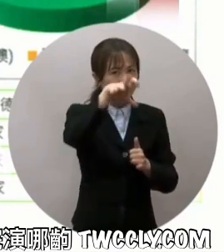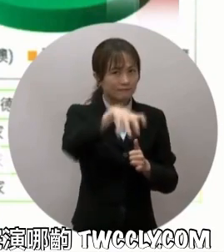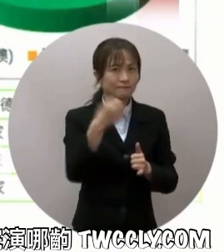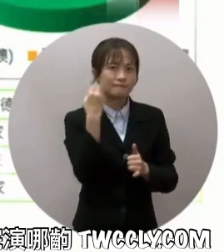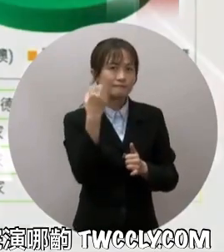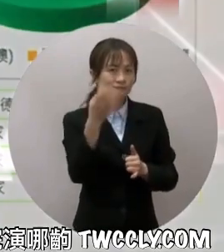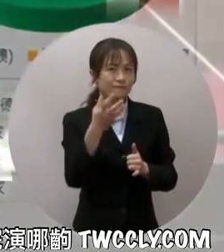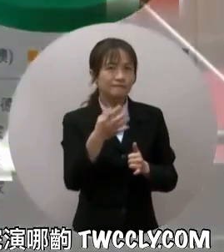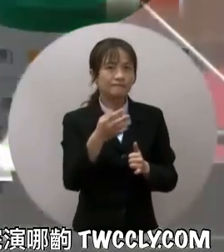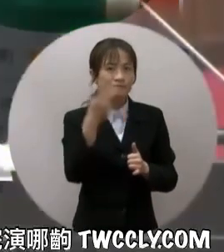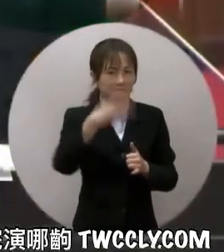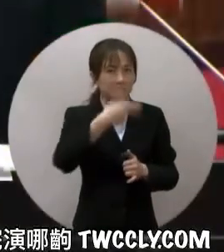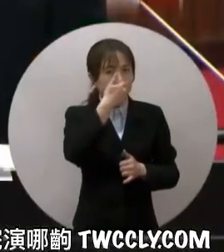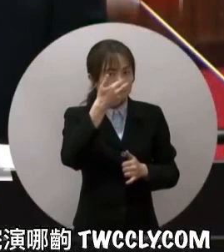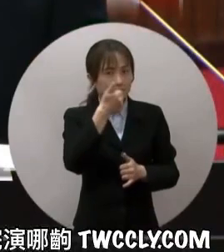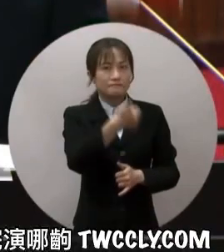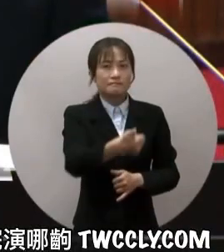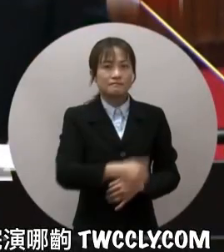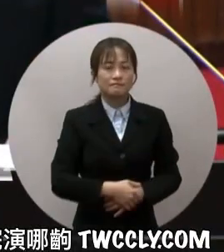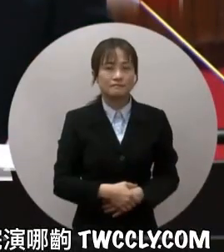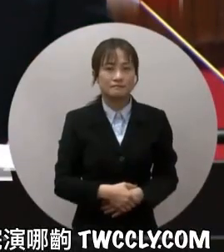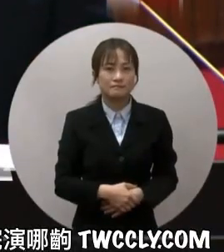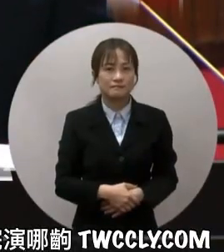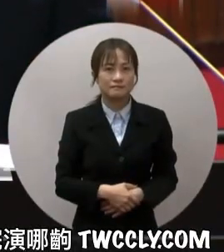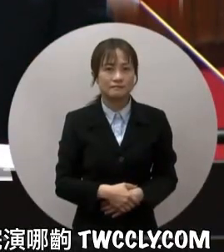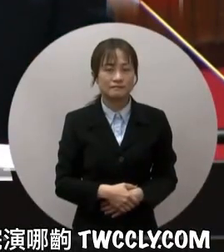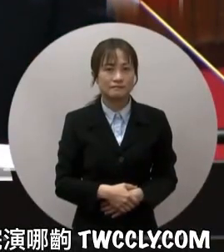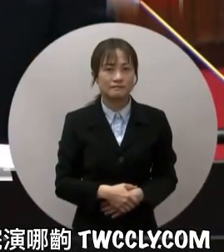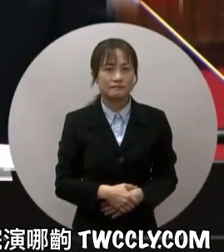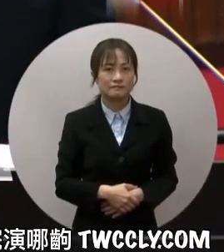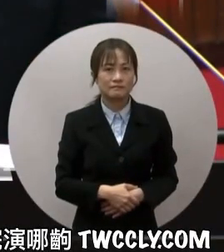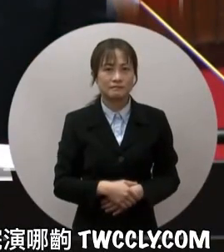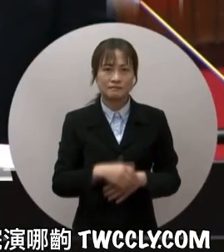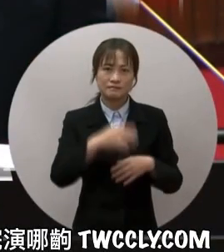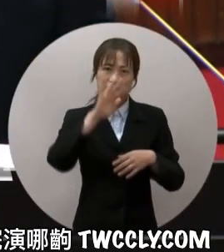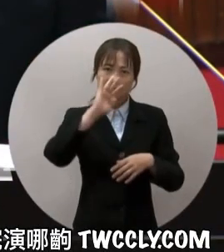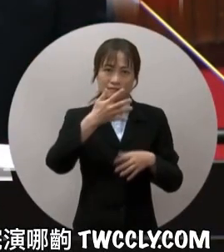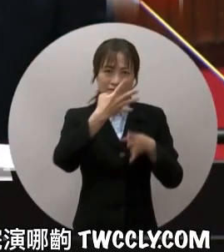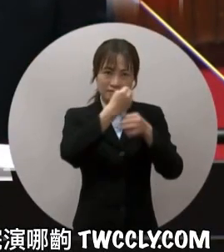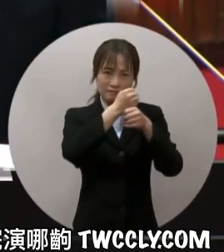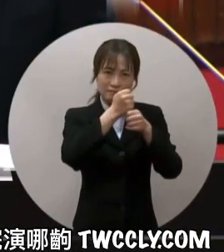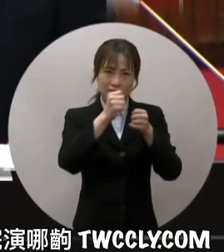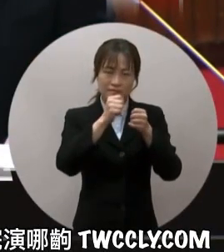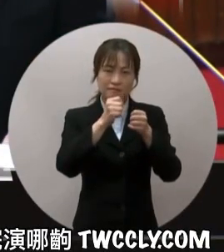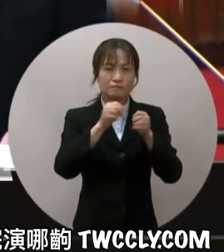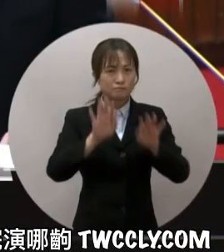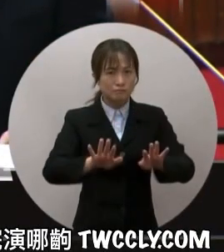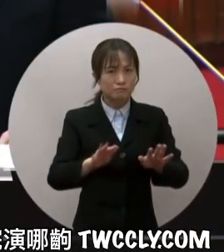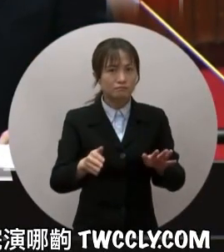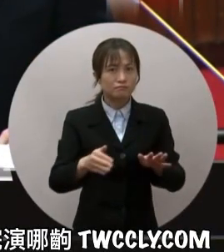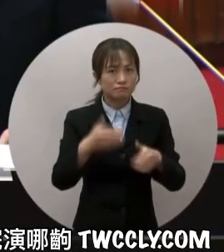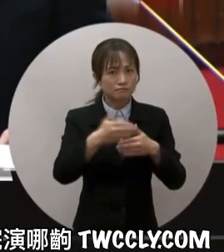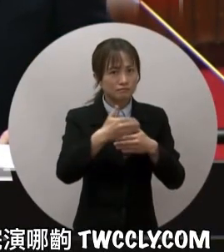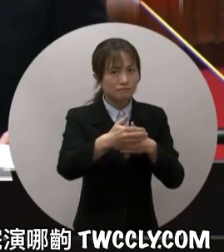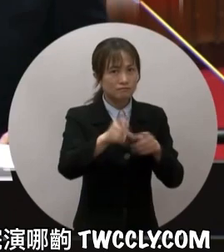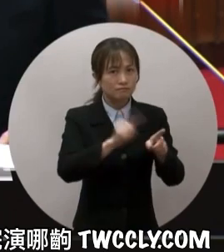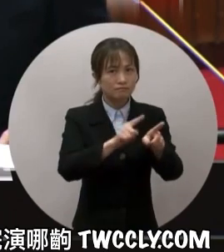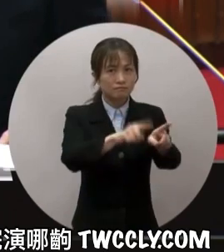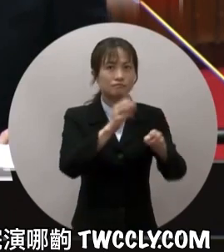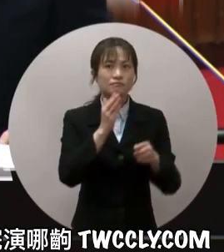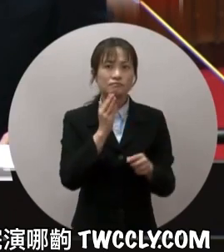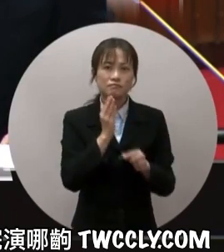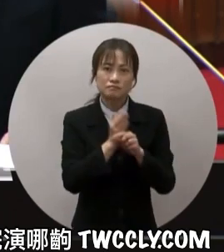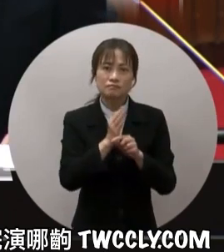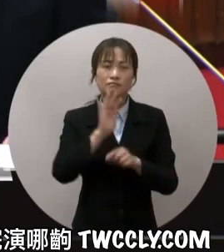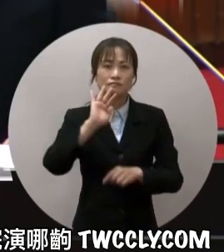際的這個這個機場那這個騎乘大概進展最近當然遇到一些疫情的關係